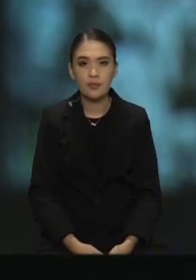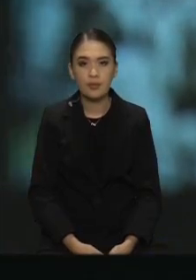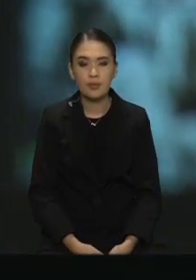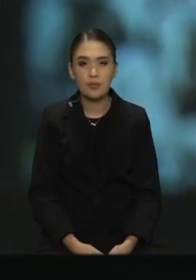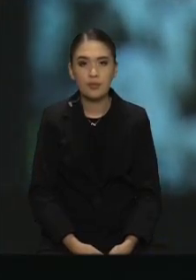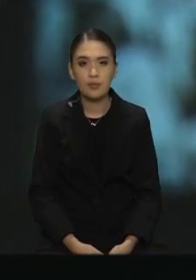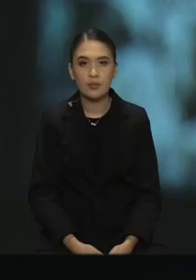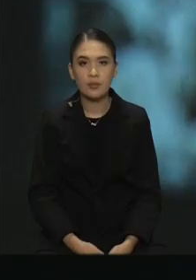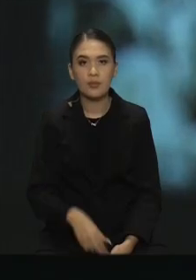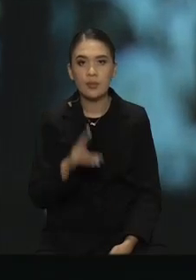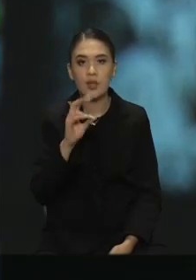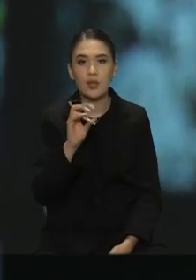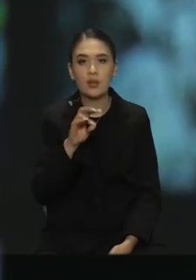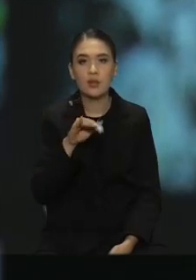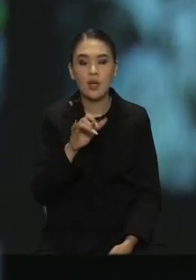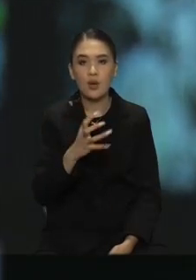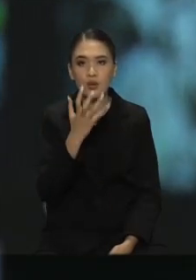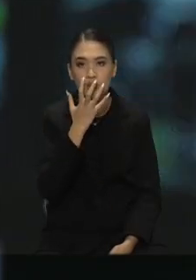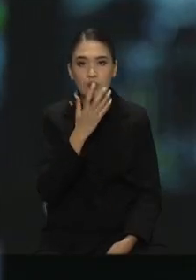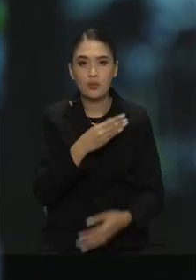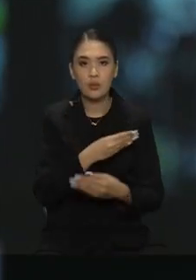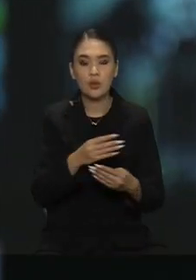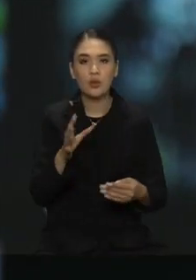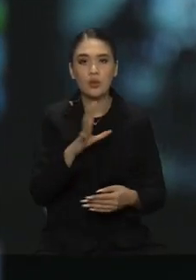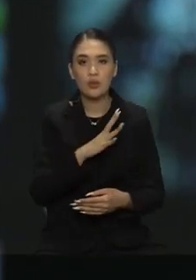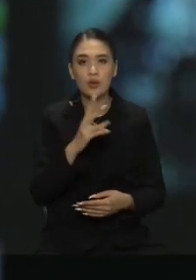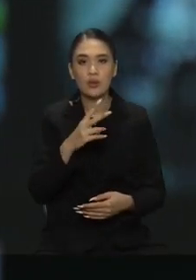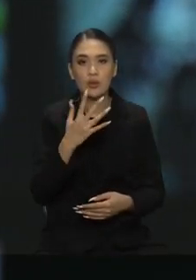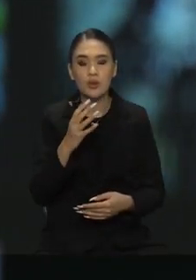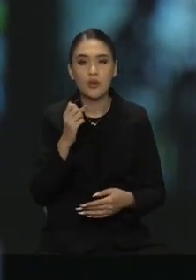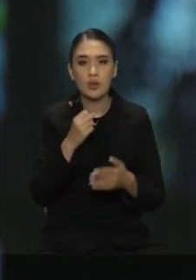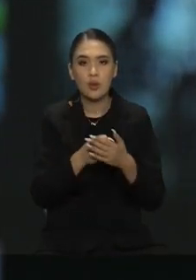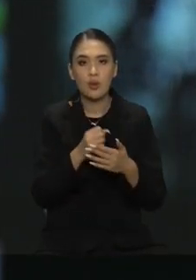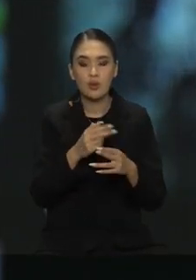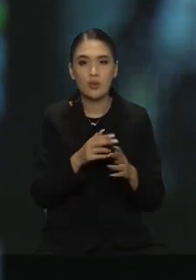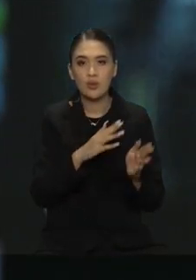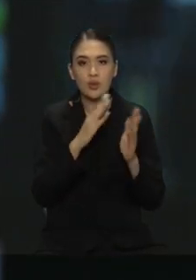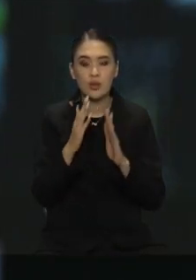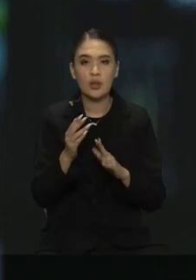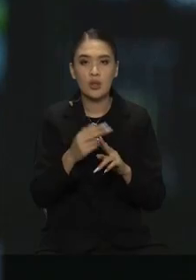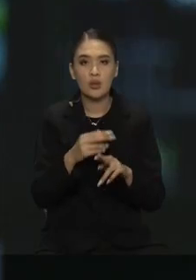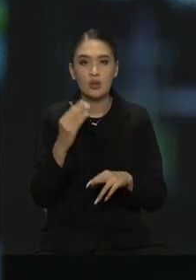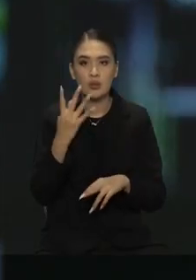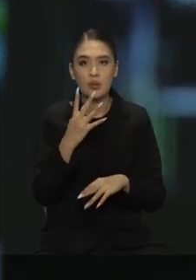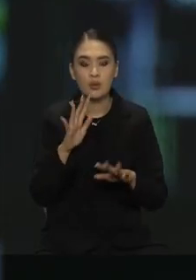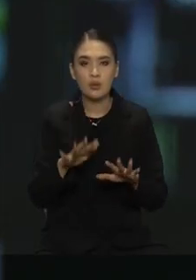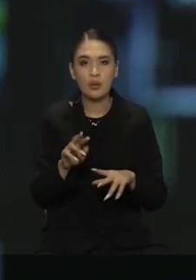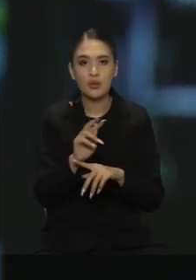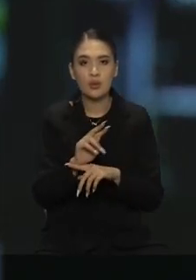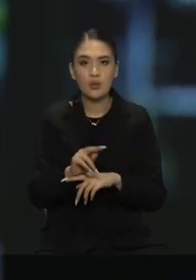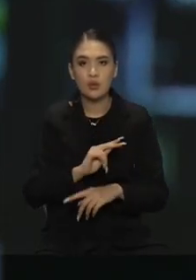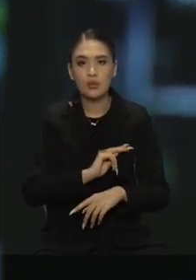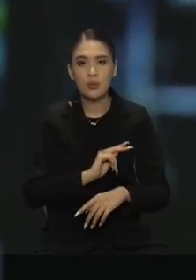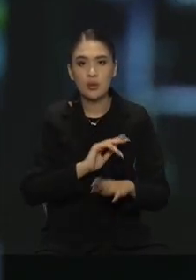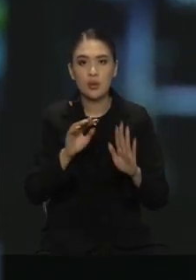Хабарымызды жалғастырамыз. Кентауда жылу беру маусымы 25-ші қазанға дейін шегерілді. Өйткені өңірде 4 қазандықтың жөндеу жұмыстары